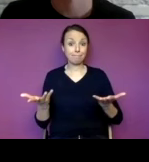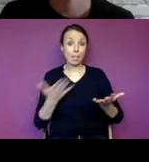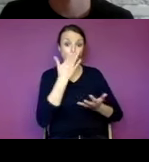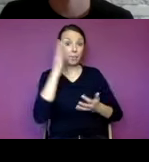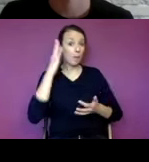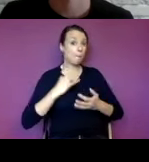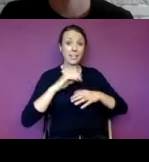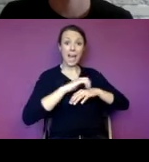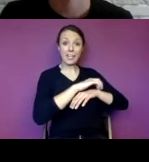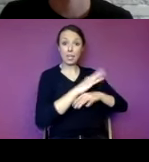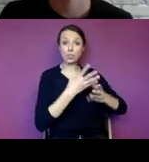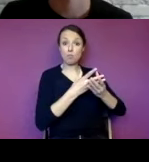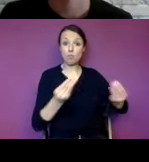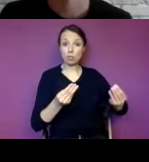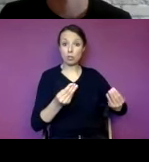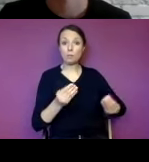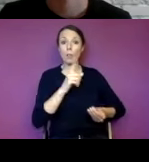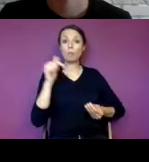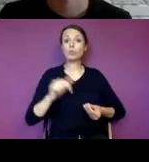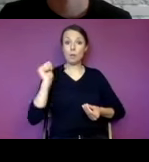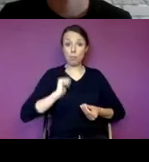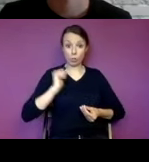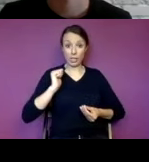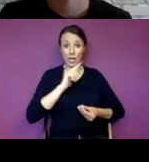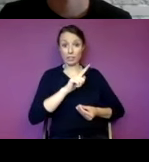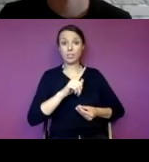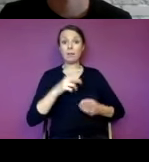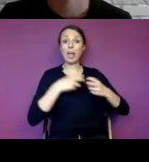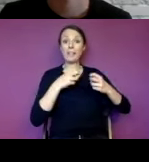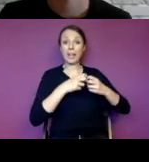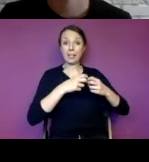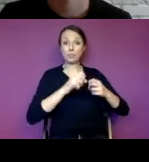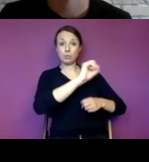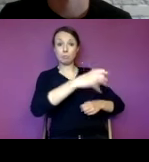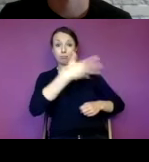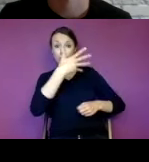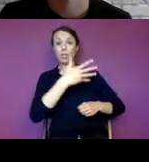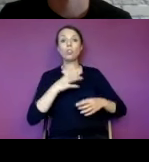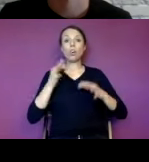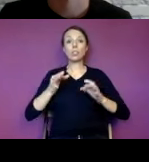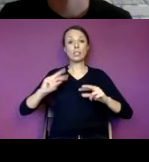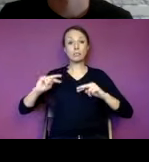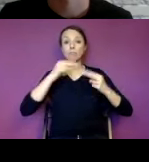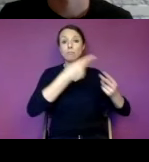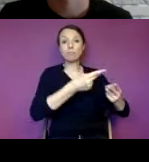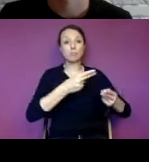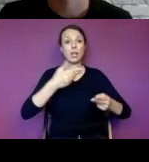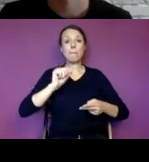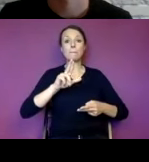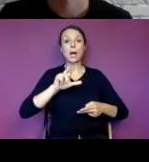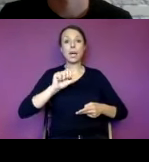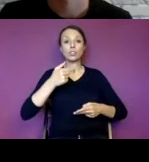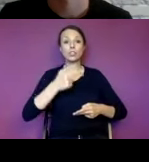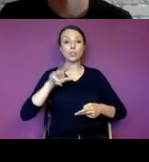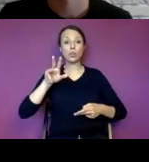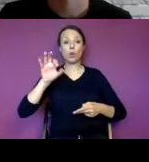Dobrze, to czekając w takim razie, aż się pojawi znowu, może odbiję piłeczkę w stronę Marcina Wójcika, pana